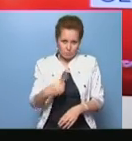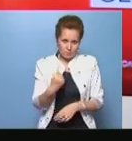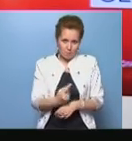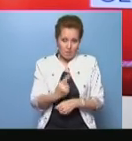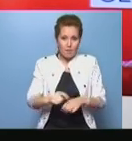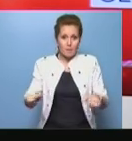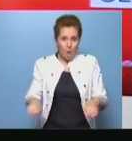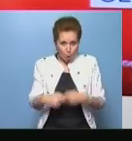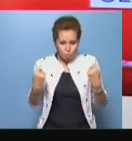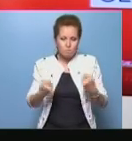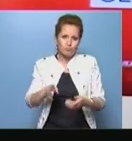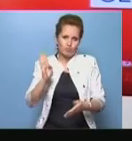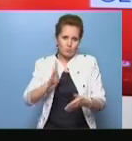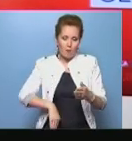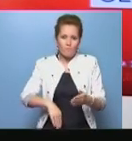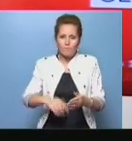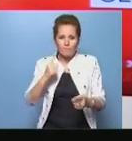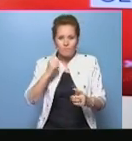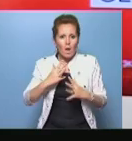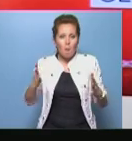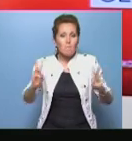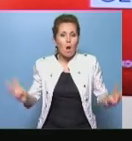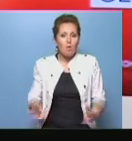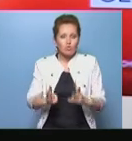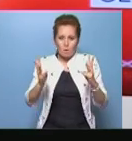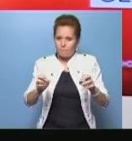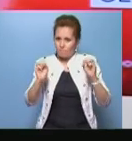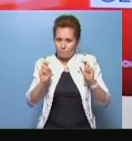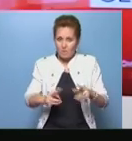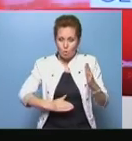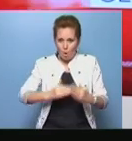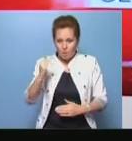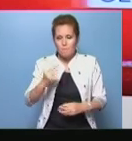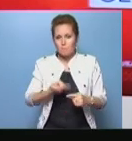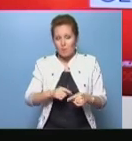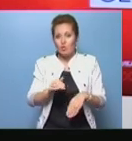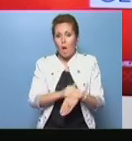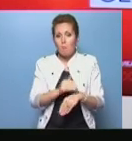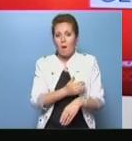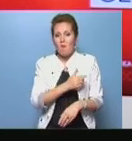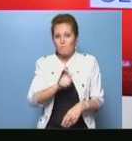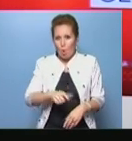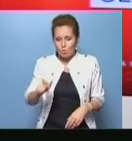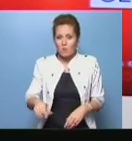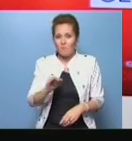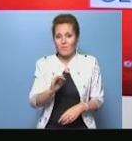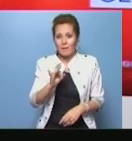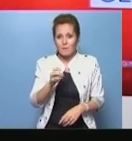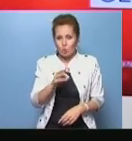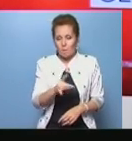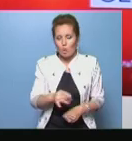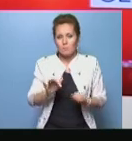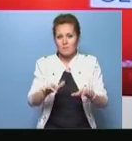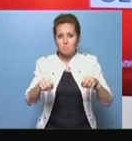штраф. Вероятность пожаров высока, опасения спасателей разделяют и добровольцы. В Игринском районе они провели специальные соревнования,